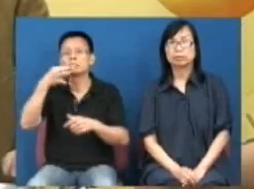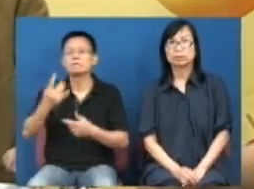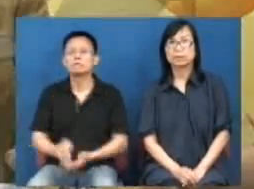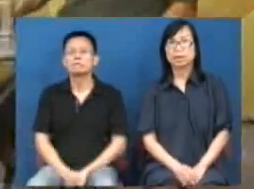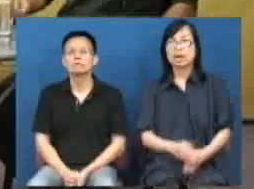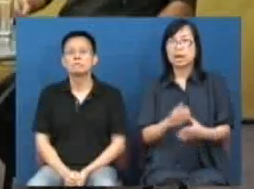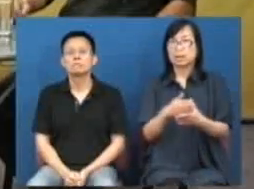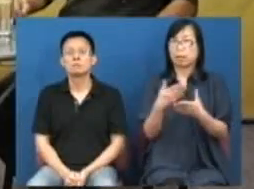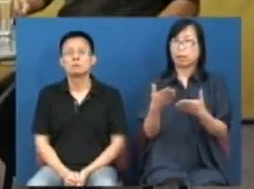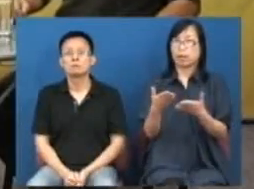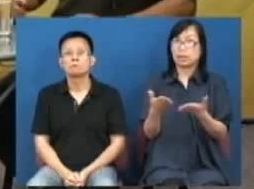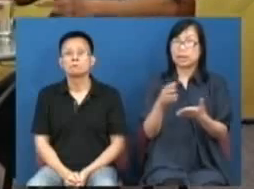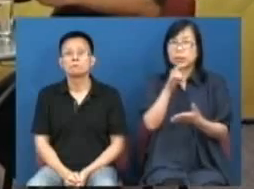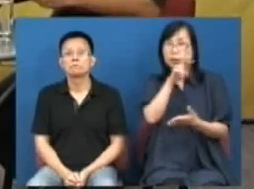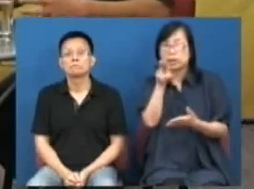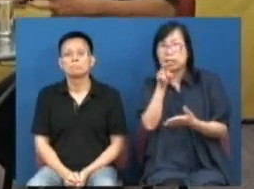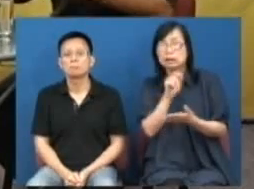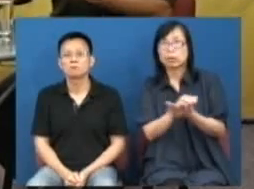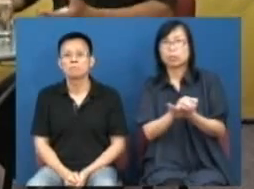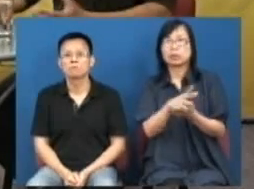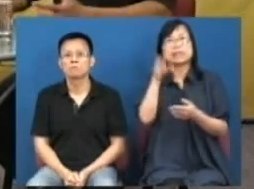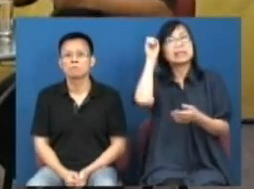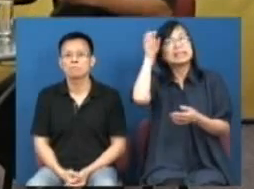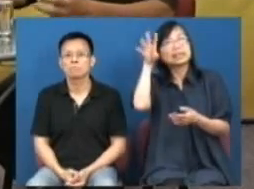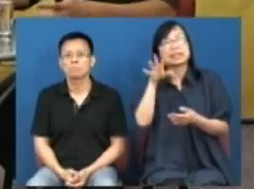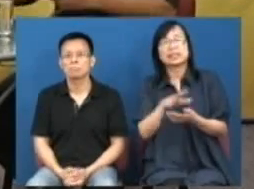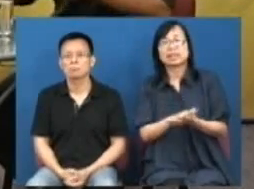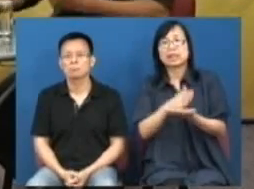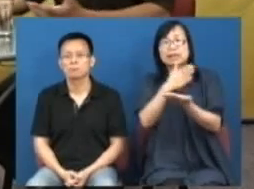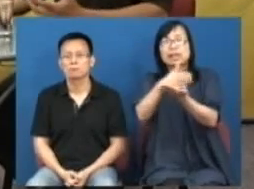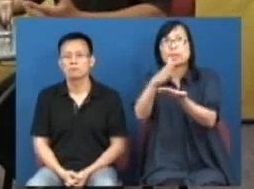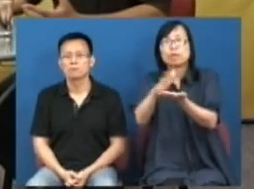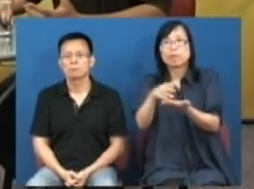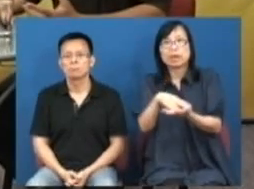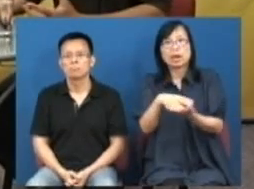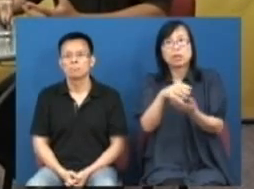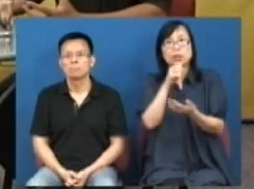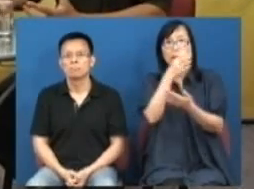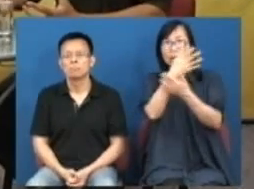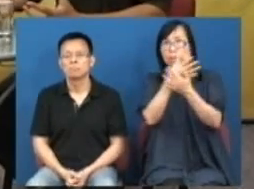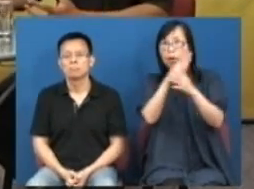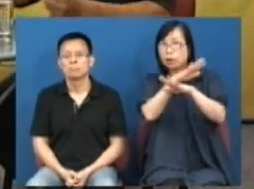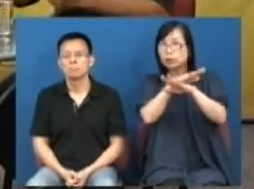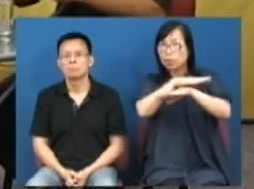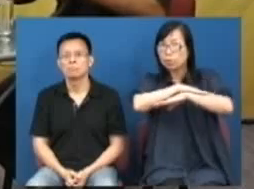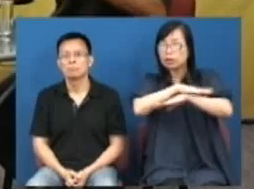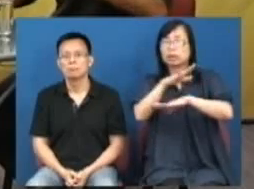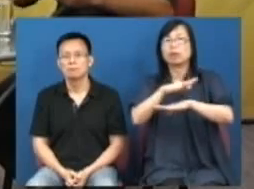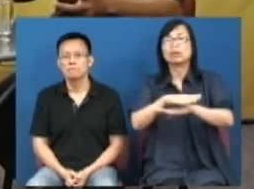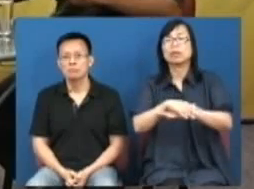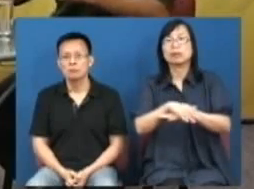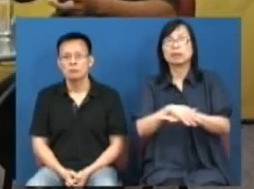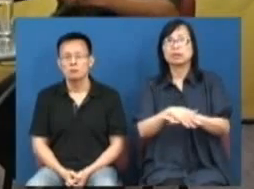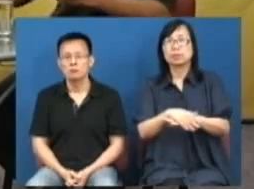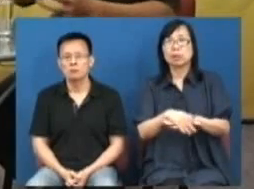因為現在 你看到，所以剛才這些意見，不但意見，大部分來說，在網上來說，很明顯暫時來說，一些比